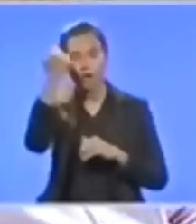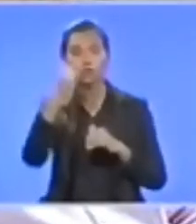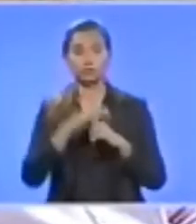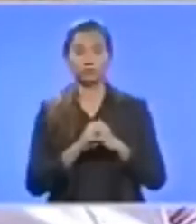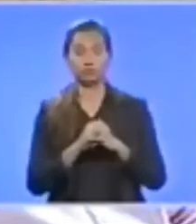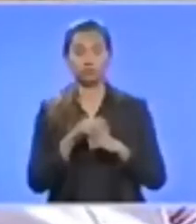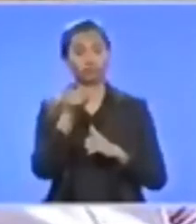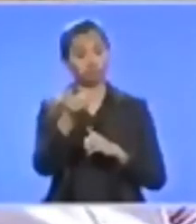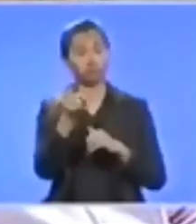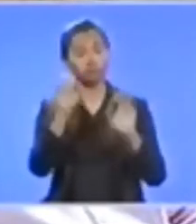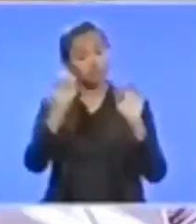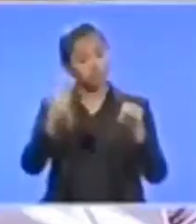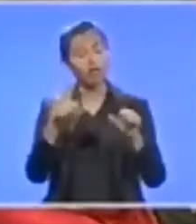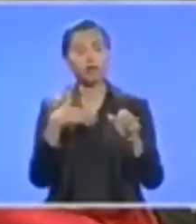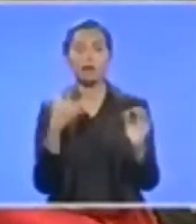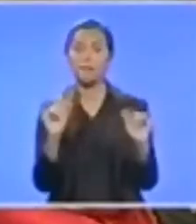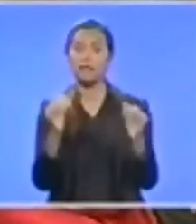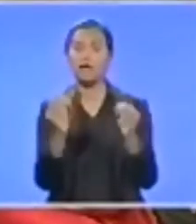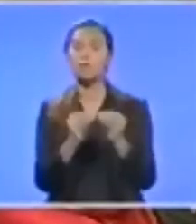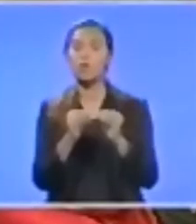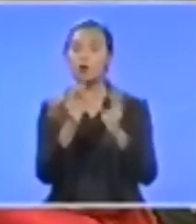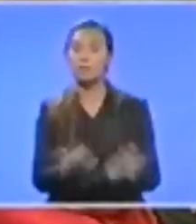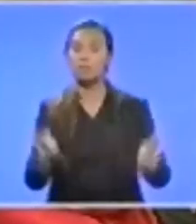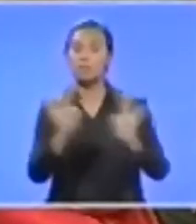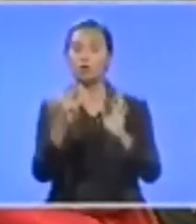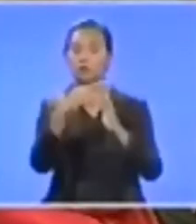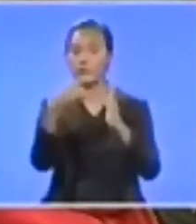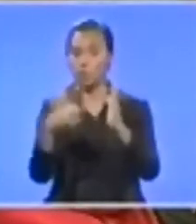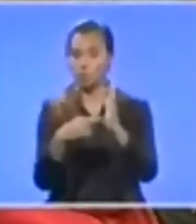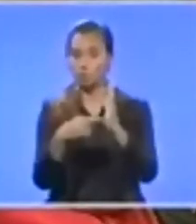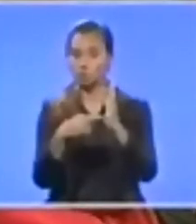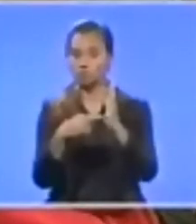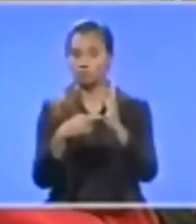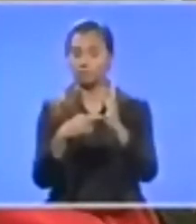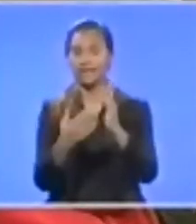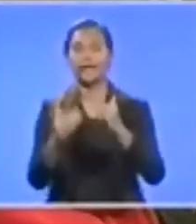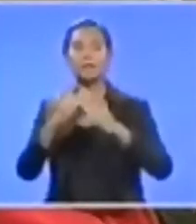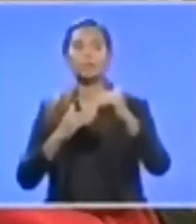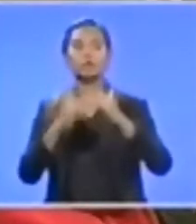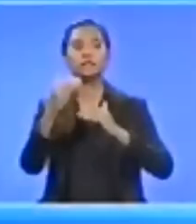yang lebih penting lagi untuk membina masyarakat kita.